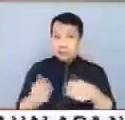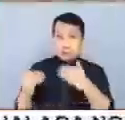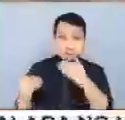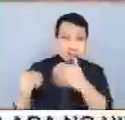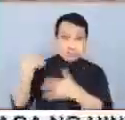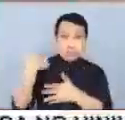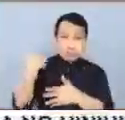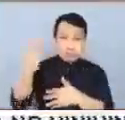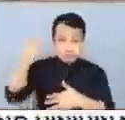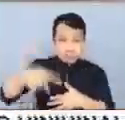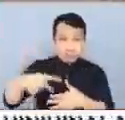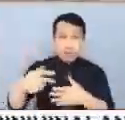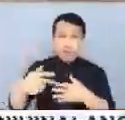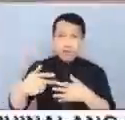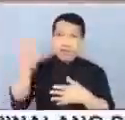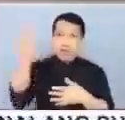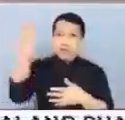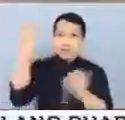Senator Pacquiao.